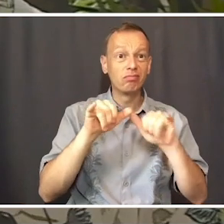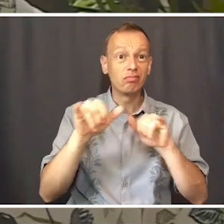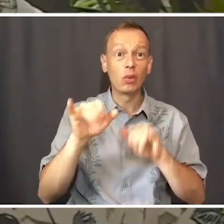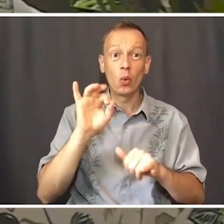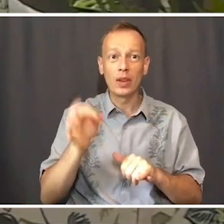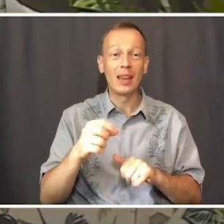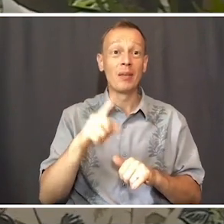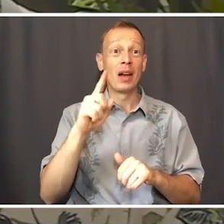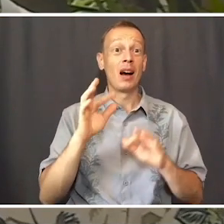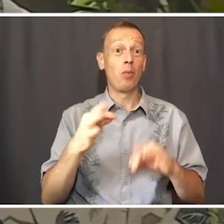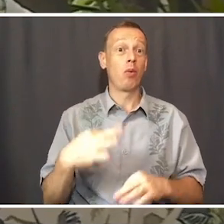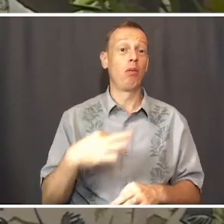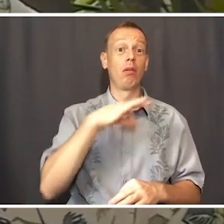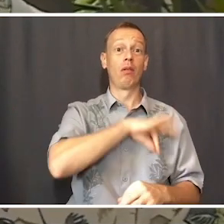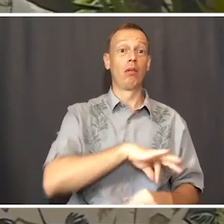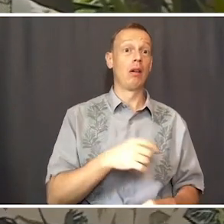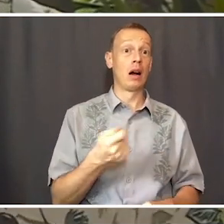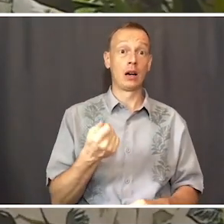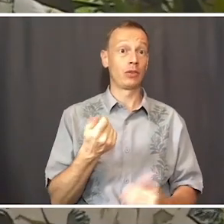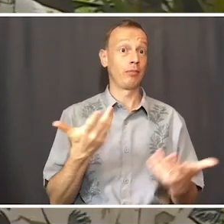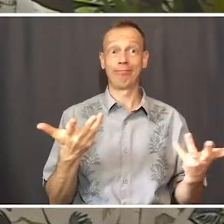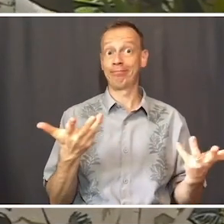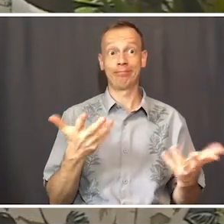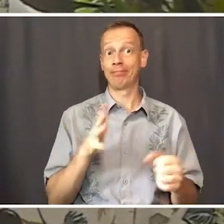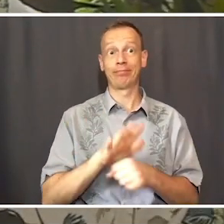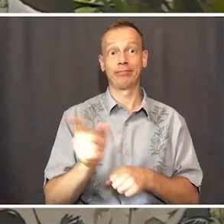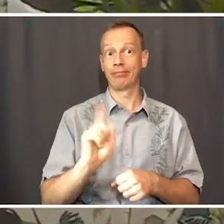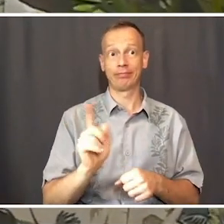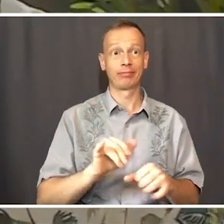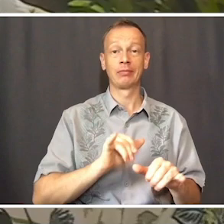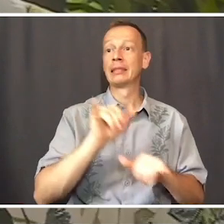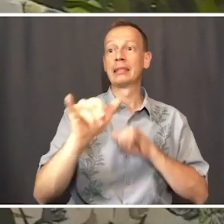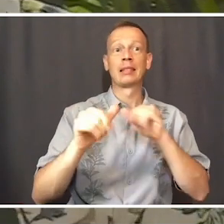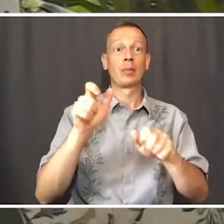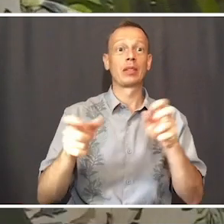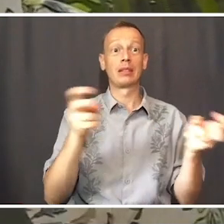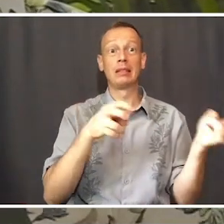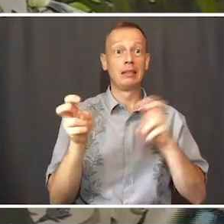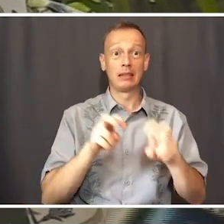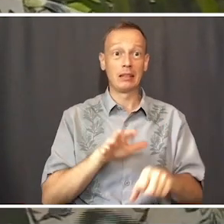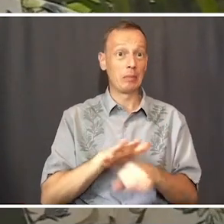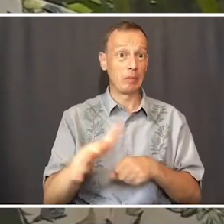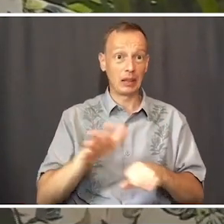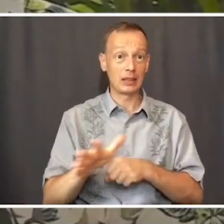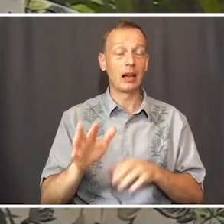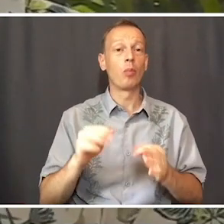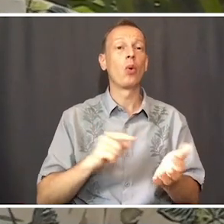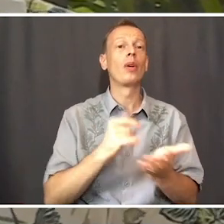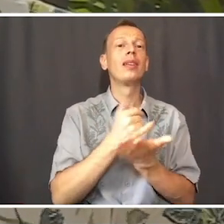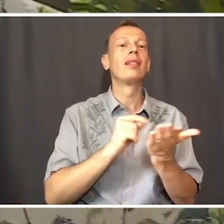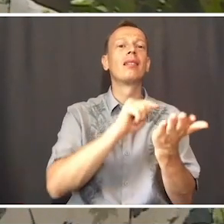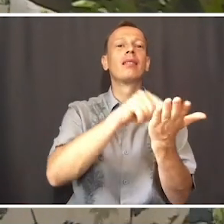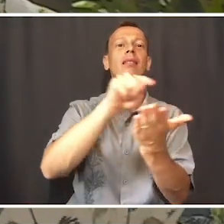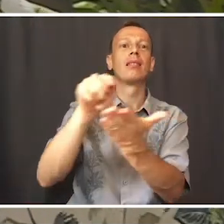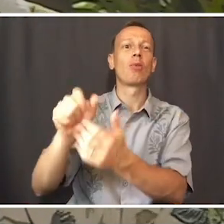de rentabilité de ligne. La question de la rentabilité de la desserte de certaines îles qui sont